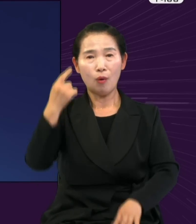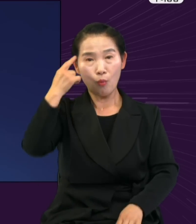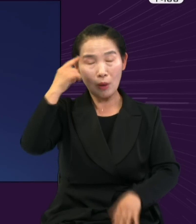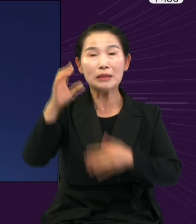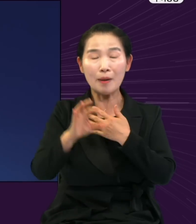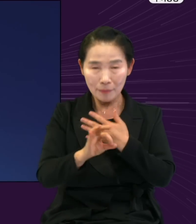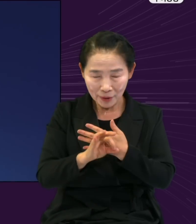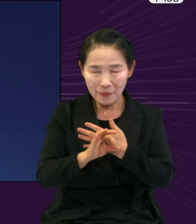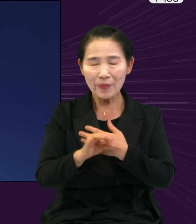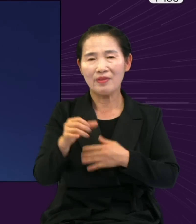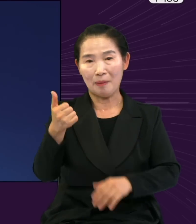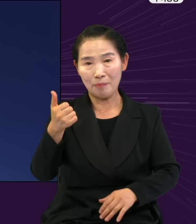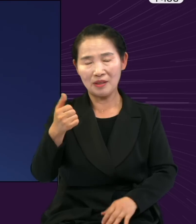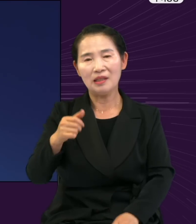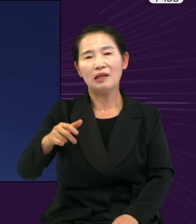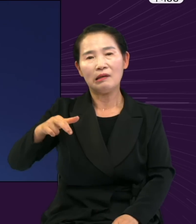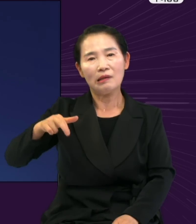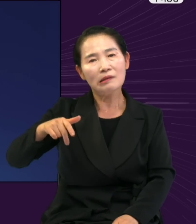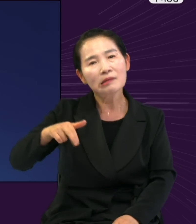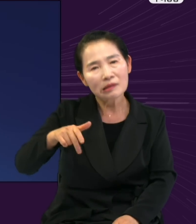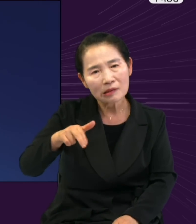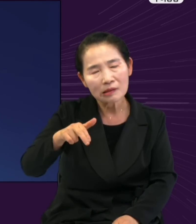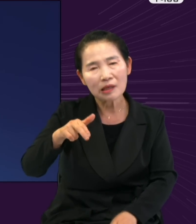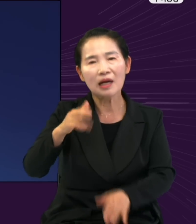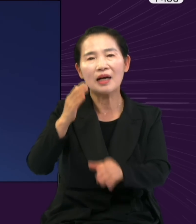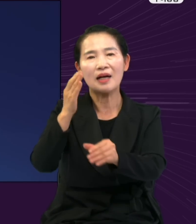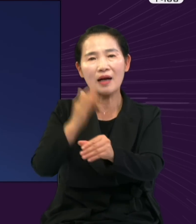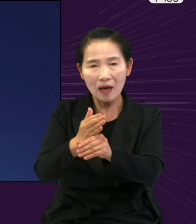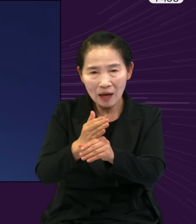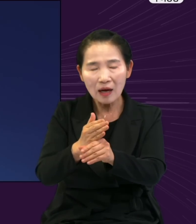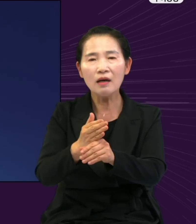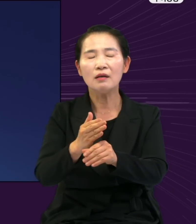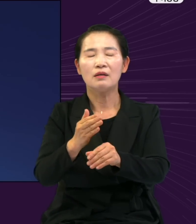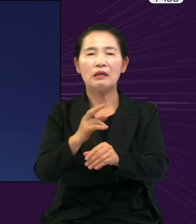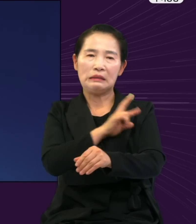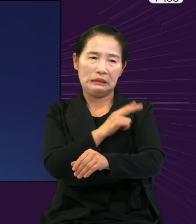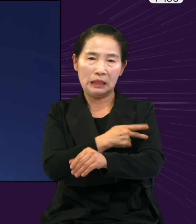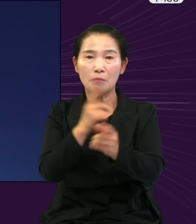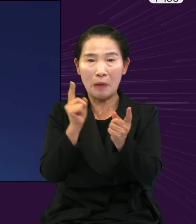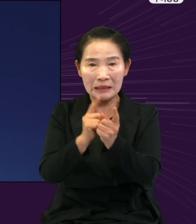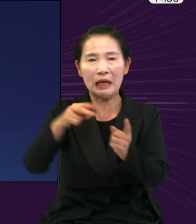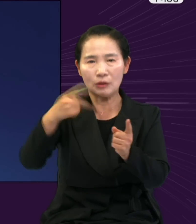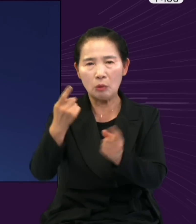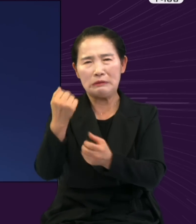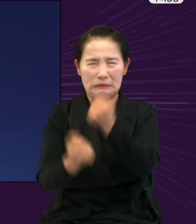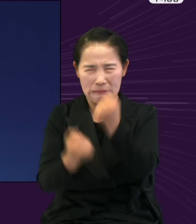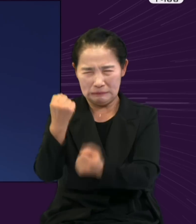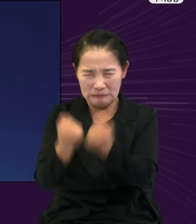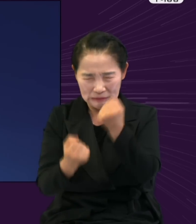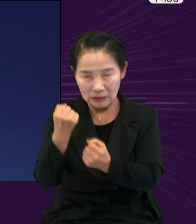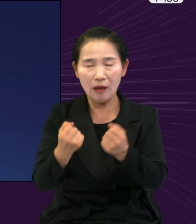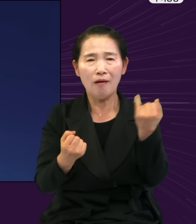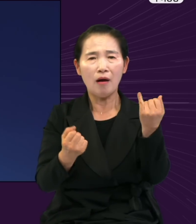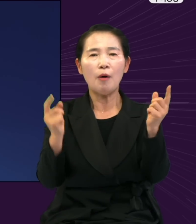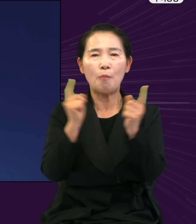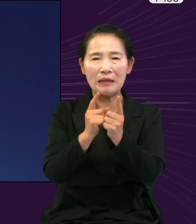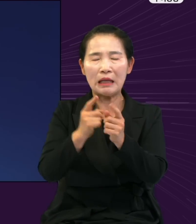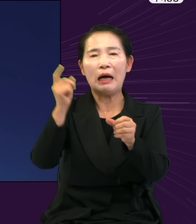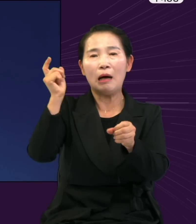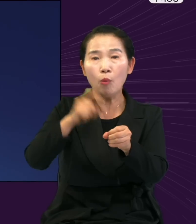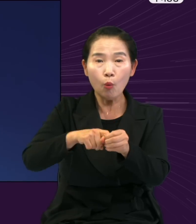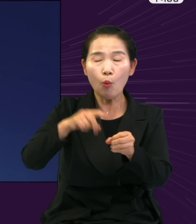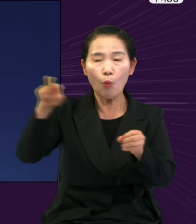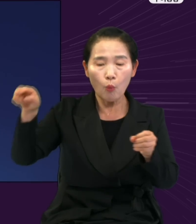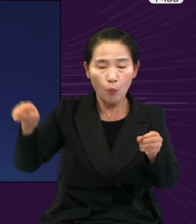혹시 이단들을 만나면 그들과 이야기를 했고, 혹시 나를 만나러 오는 그 길에 찬양을 하는 사람들을